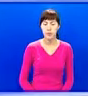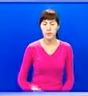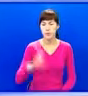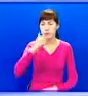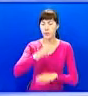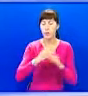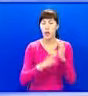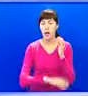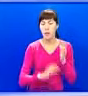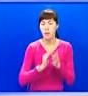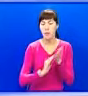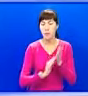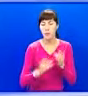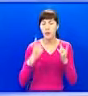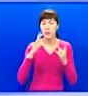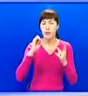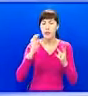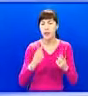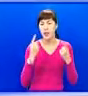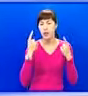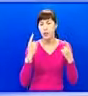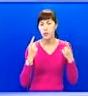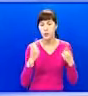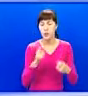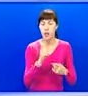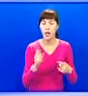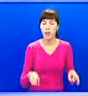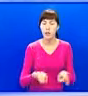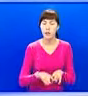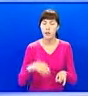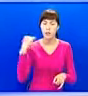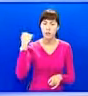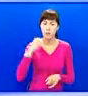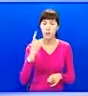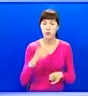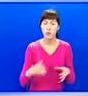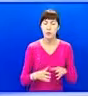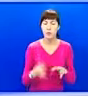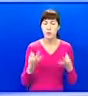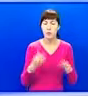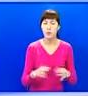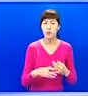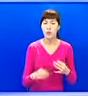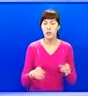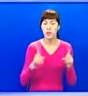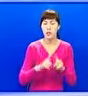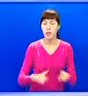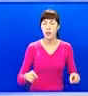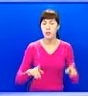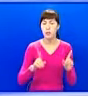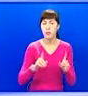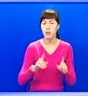Елбасының соңғы мақаласында ұлт ұлдарын дәріптеуді ерекше айтқан. Осыны ескерген түркістандық бір топ еріктілер жерлестерін ерекше